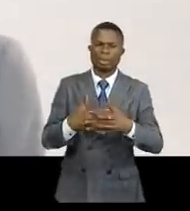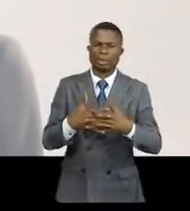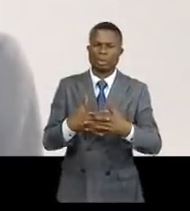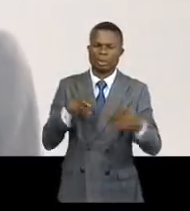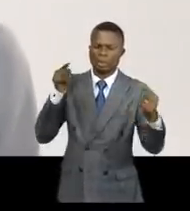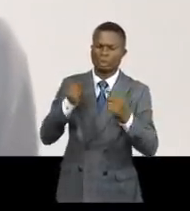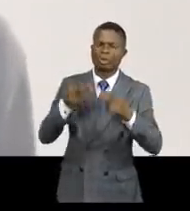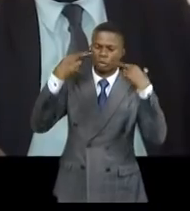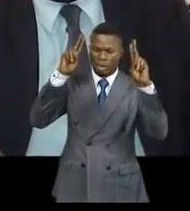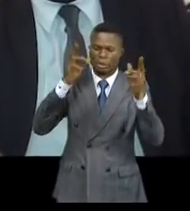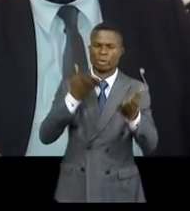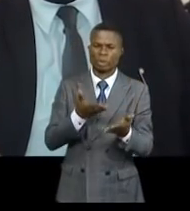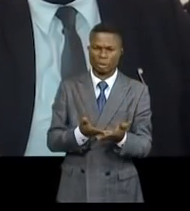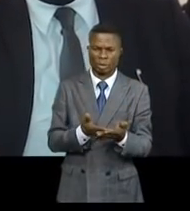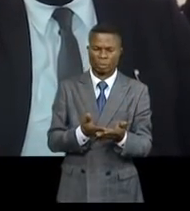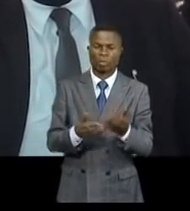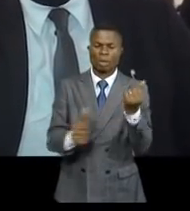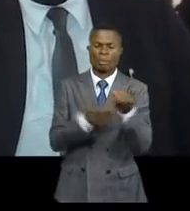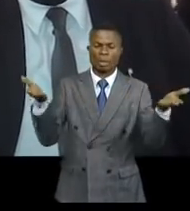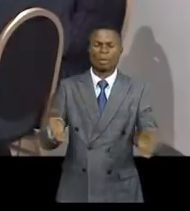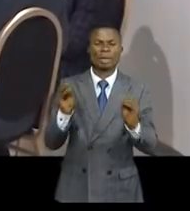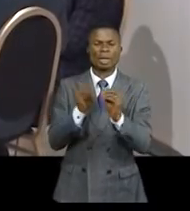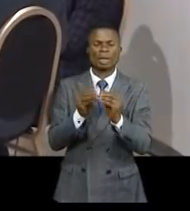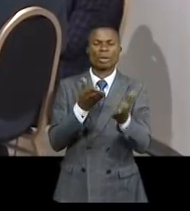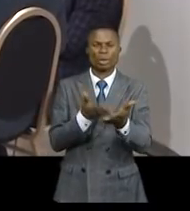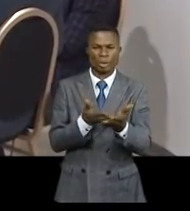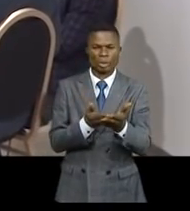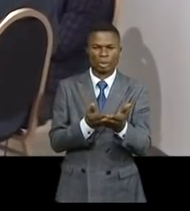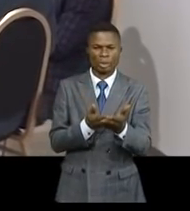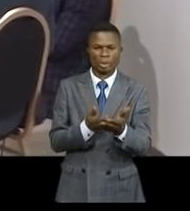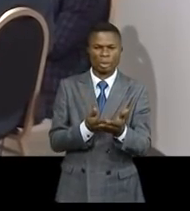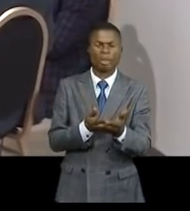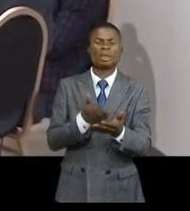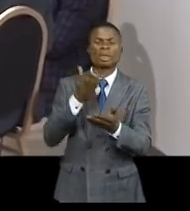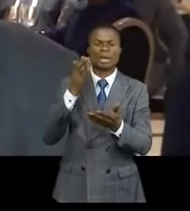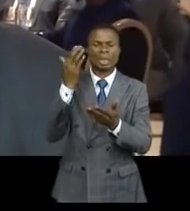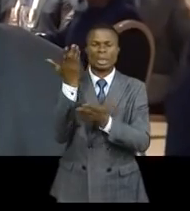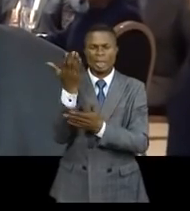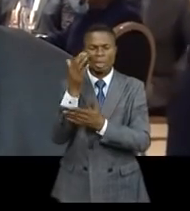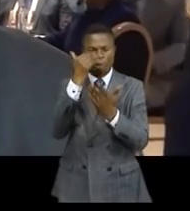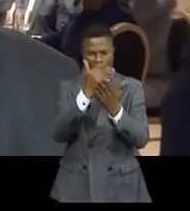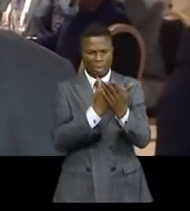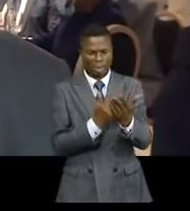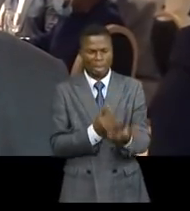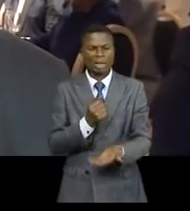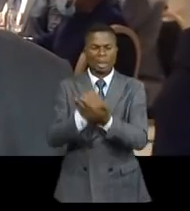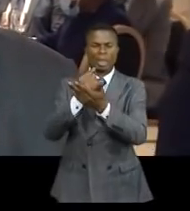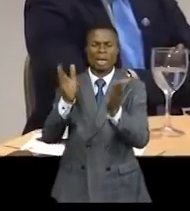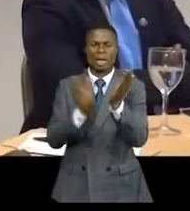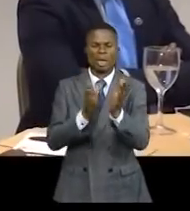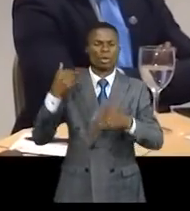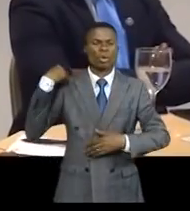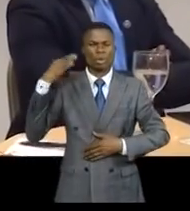son aboutissement. Les participants à cet atelier vont arrêter quelques recommandations devant permettre aux écoles